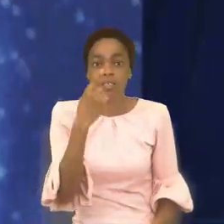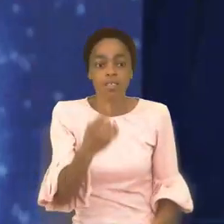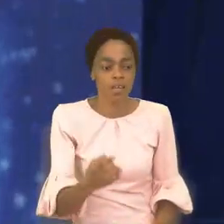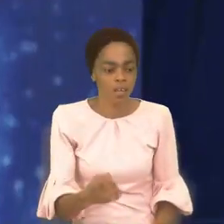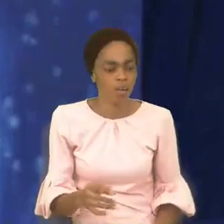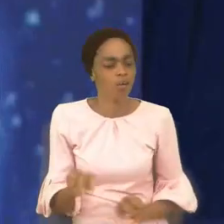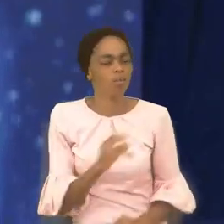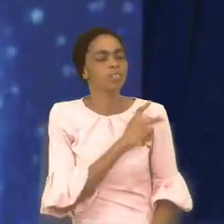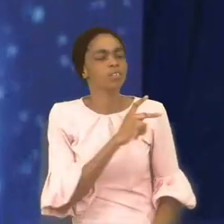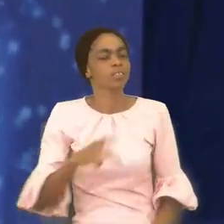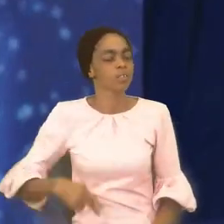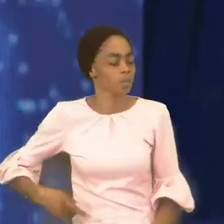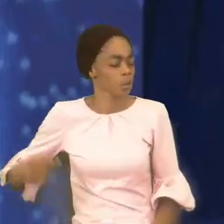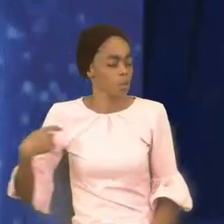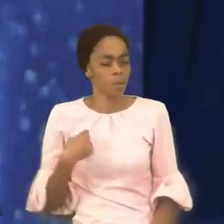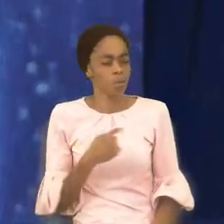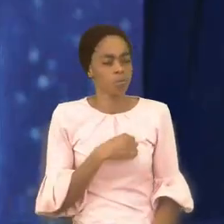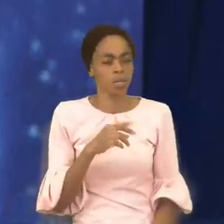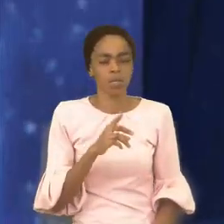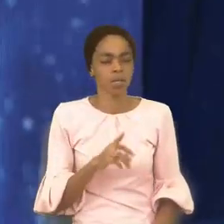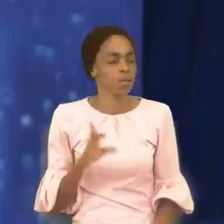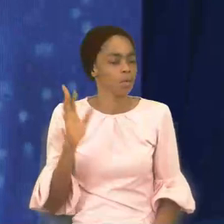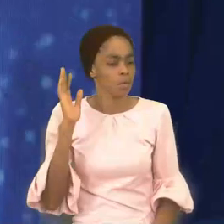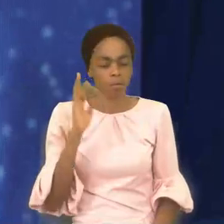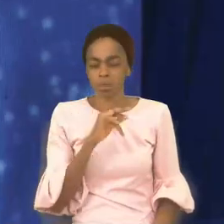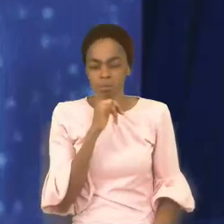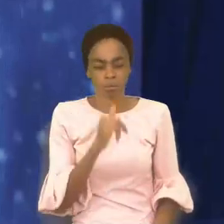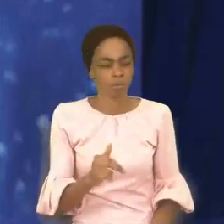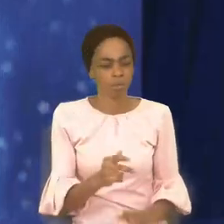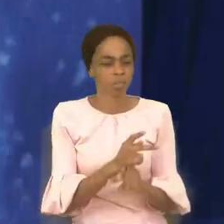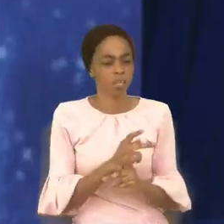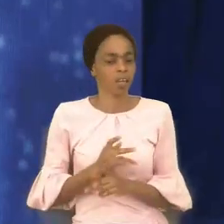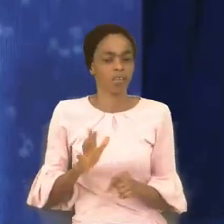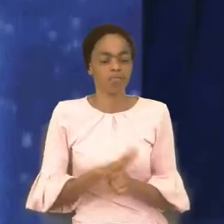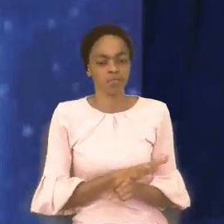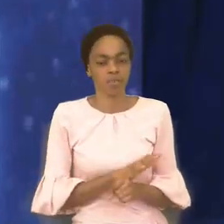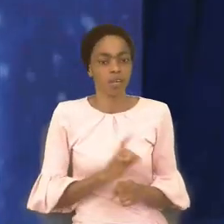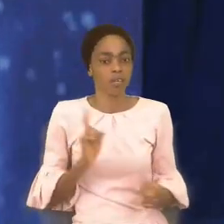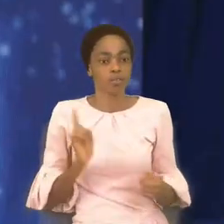roi Nebuchadnezzar, nous n'avons pas besoin de te répondre là-dessus.